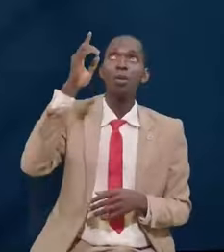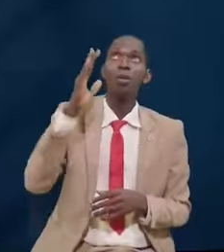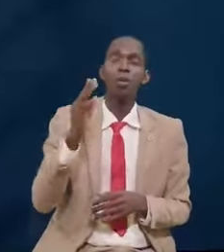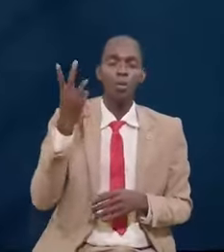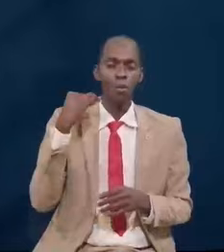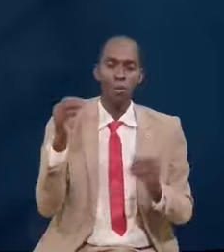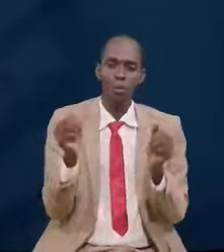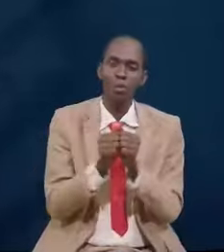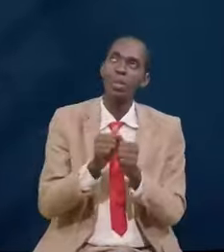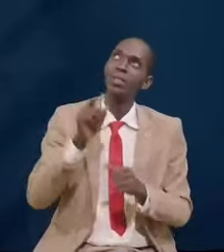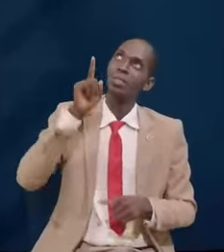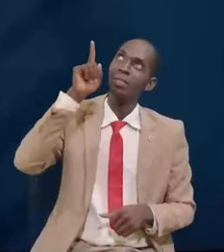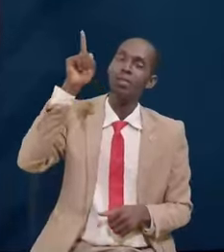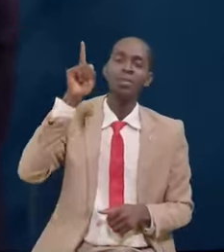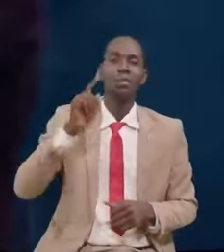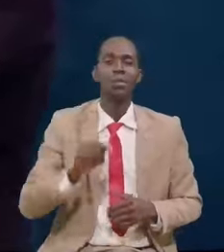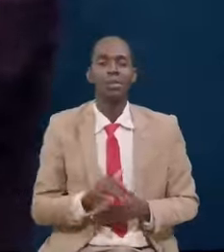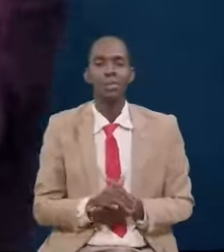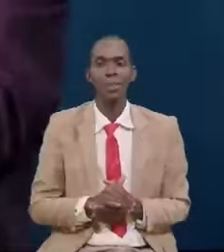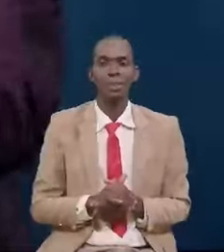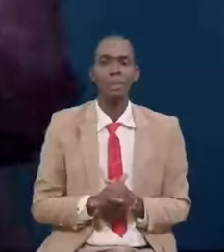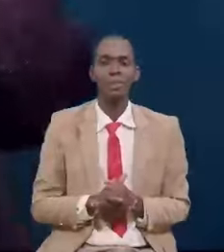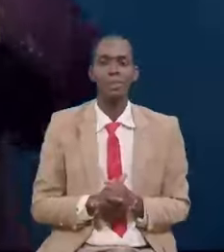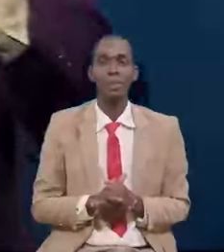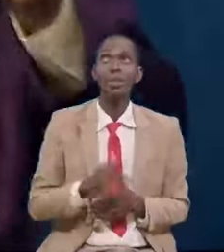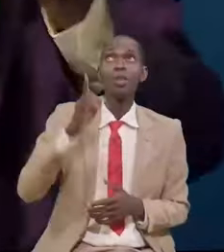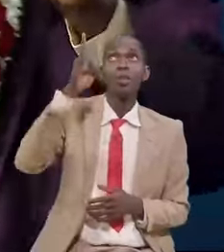Car Dieu était avec lui.